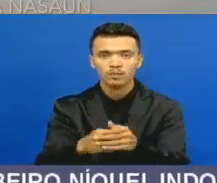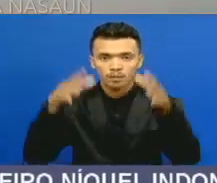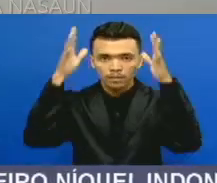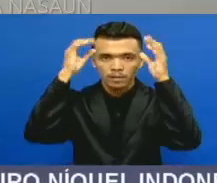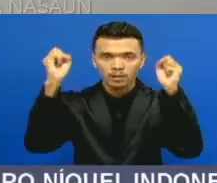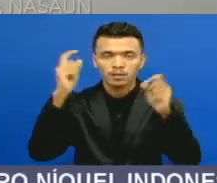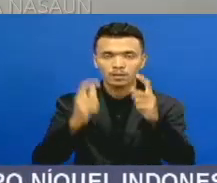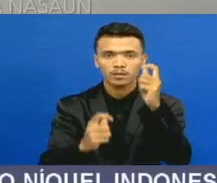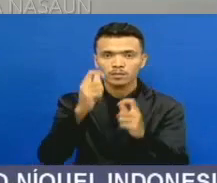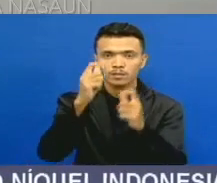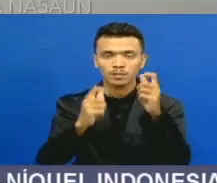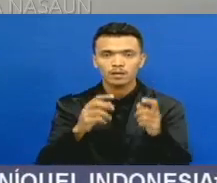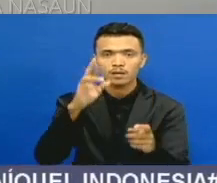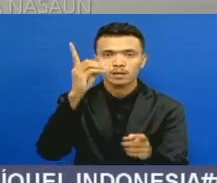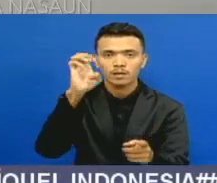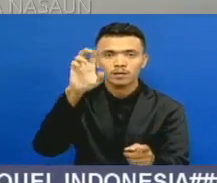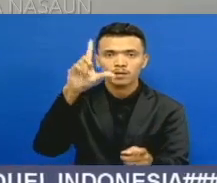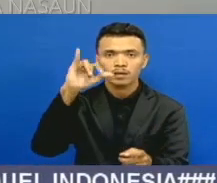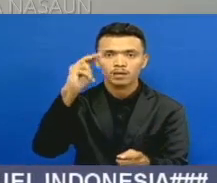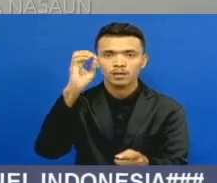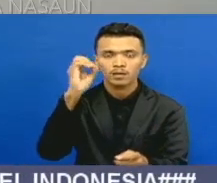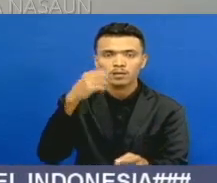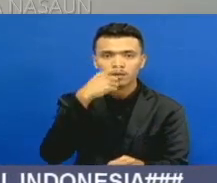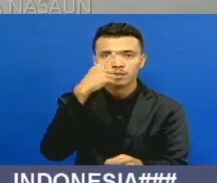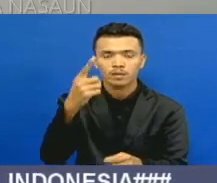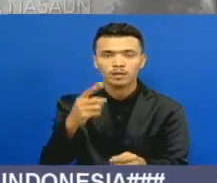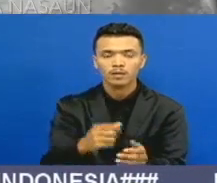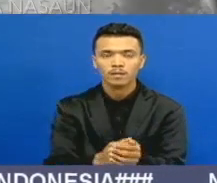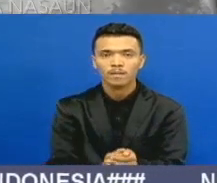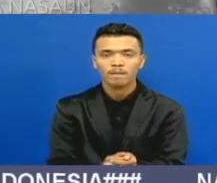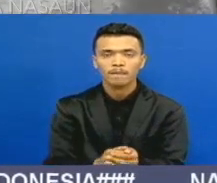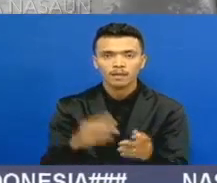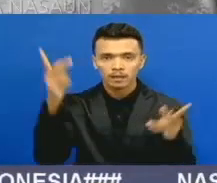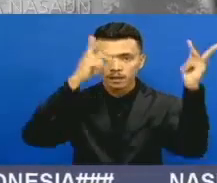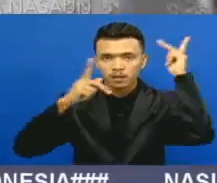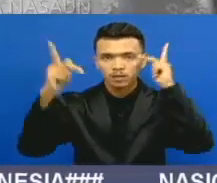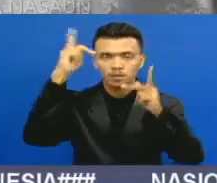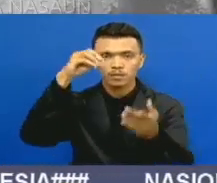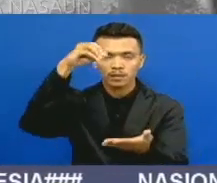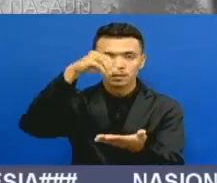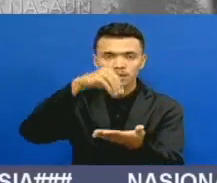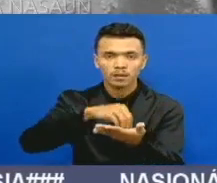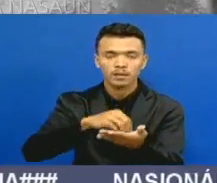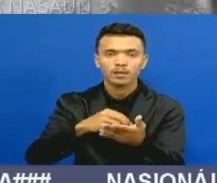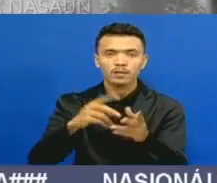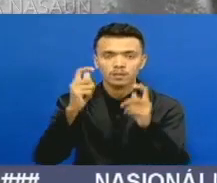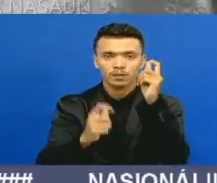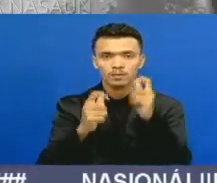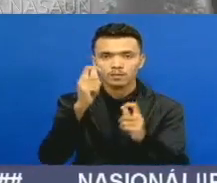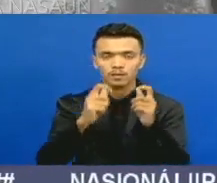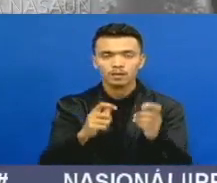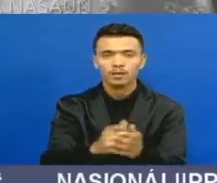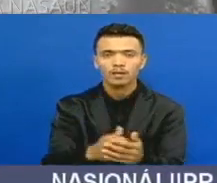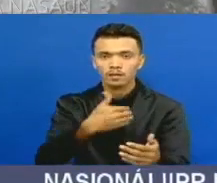Presidente Tribunal Recurso Diolindo dos Santos confirma. Normalmente caso independente ho recurso tribunal.